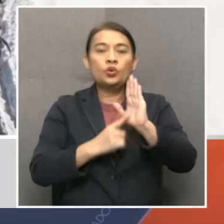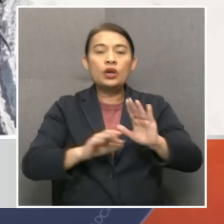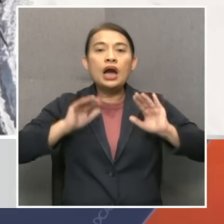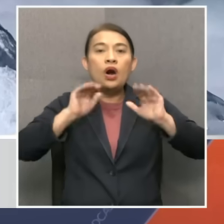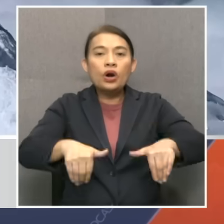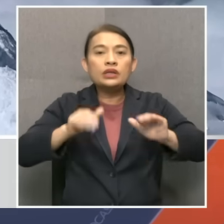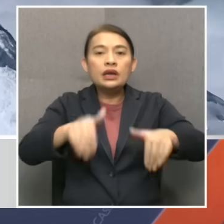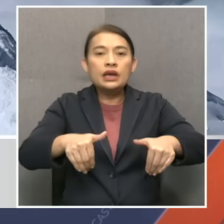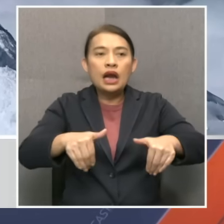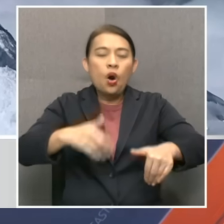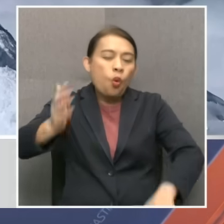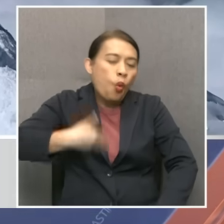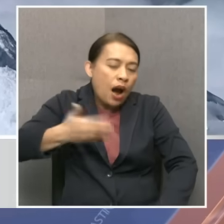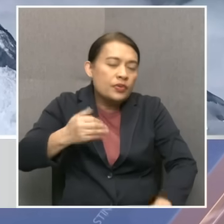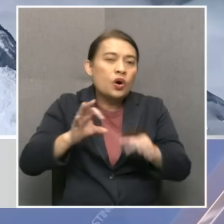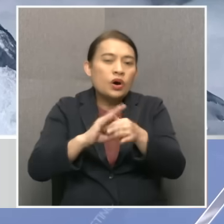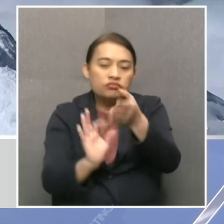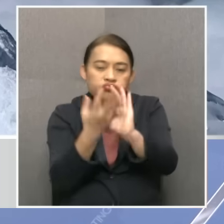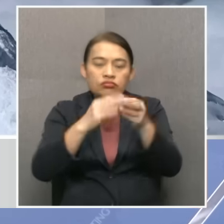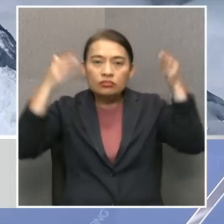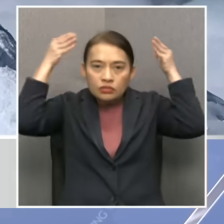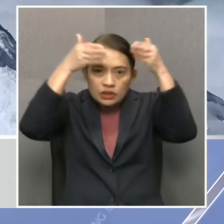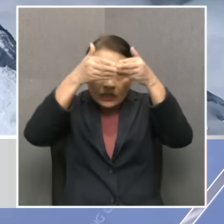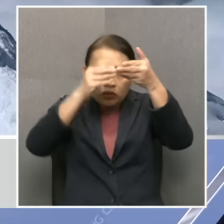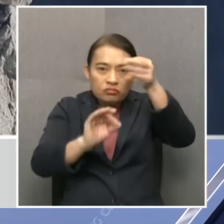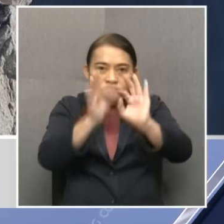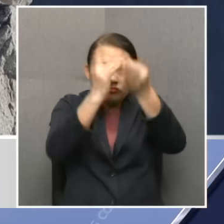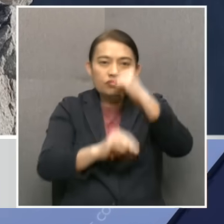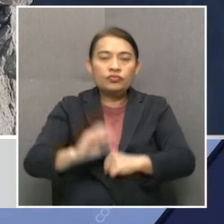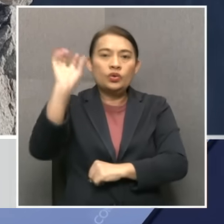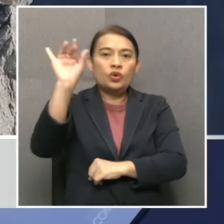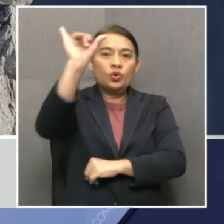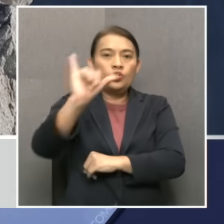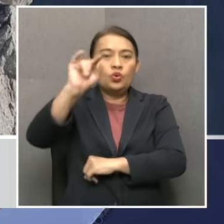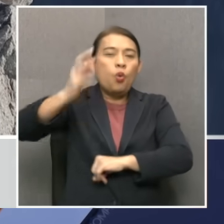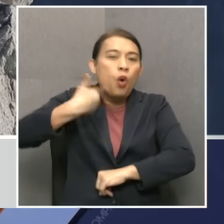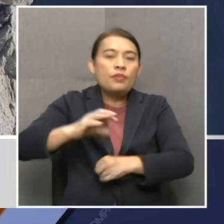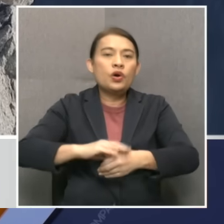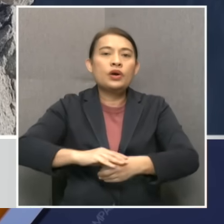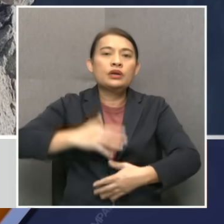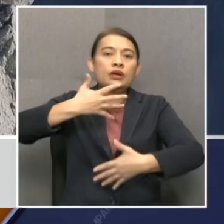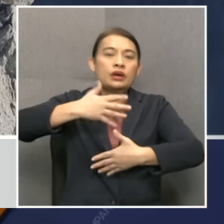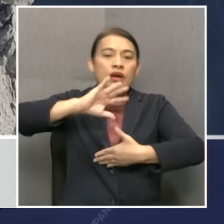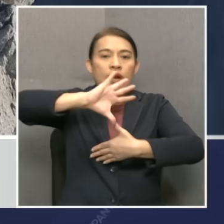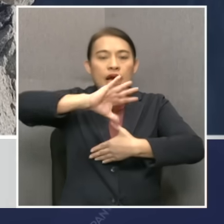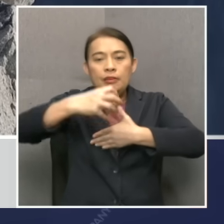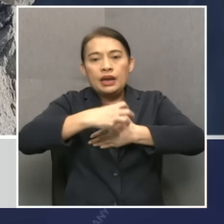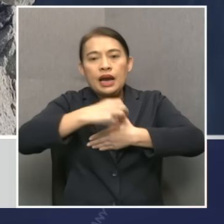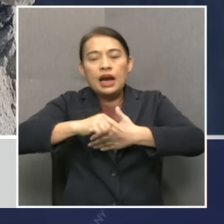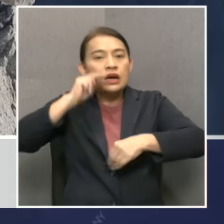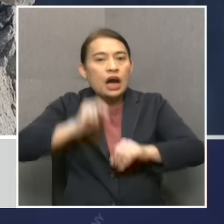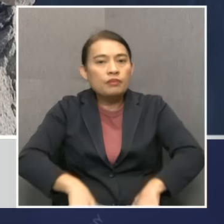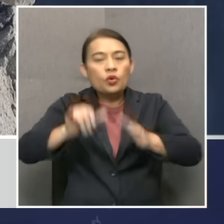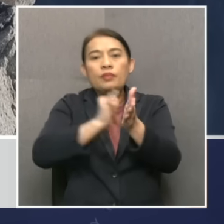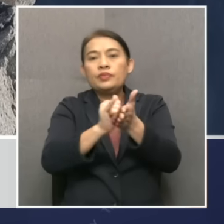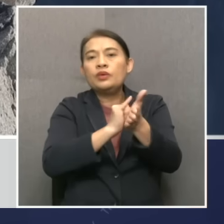ขึ้นความร้อนไฟป่าอินโดนีเซียยุโรปขึ้นความร้อนอเมริกากลางเนี่ยน้ำท่วมนะนิวยอร์กนะน้ำท่วมเ